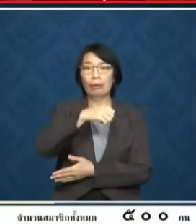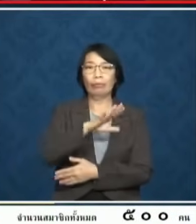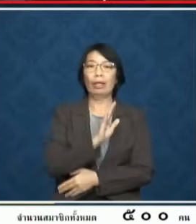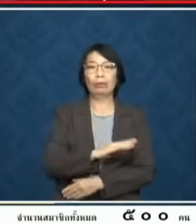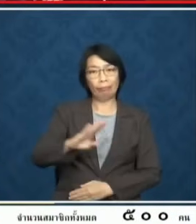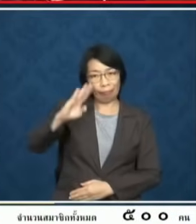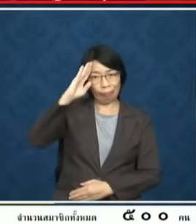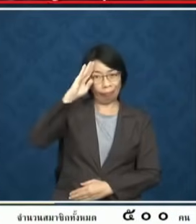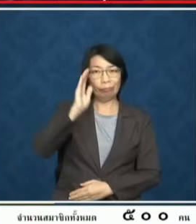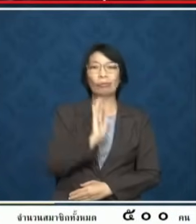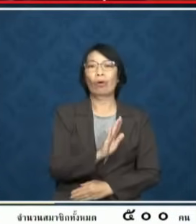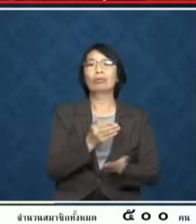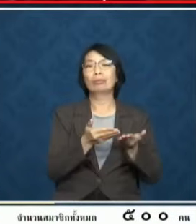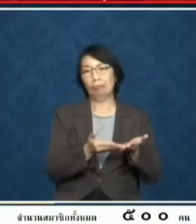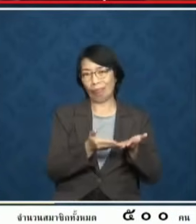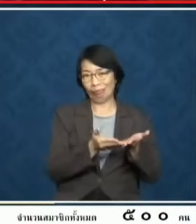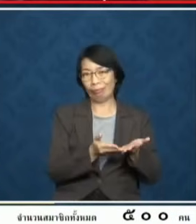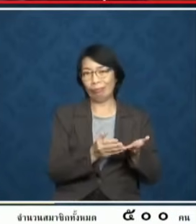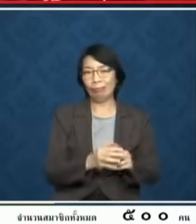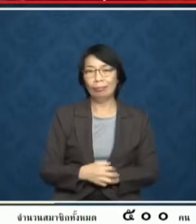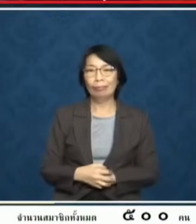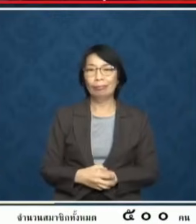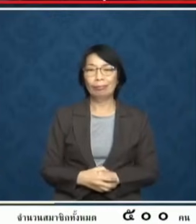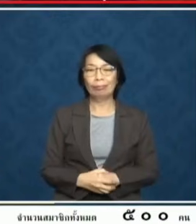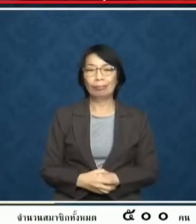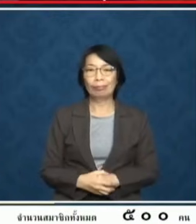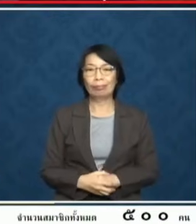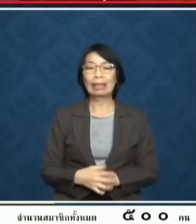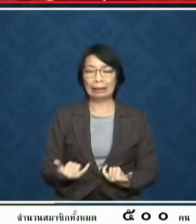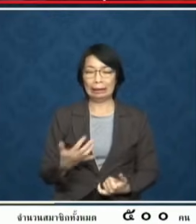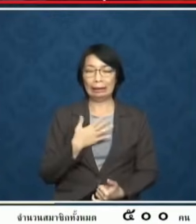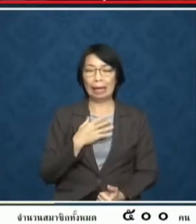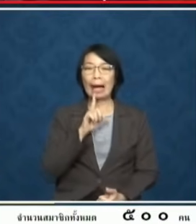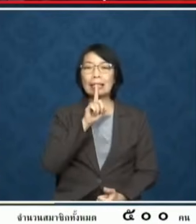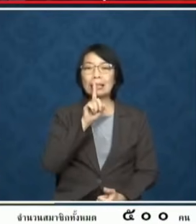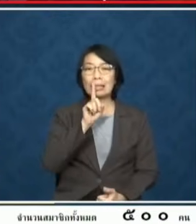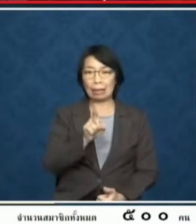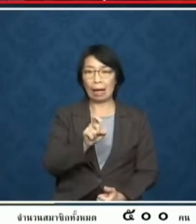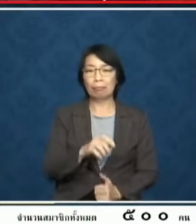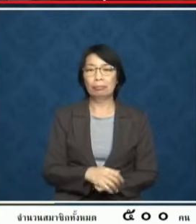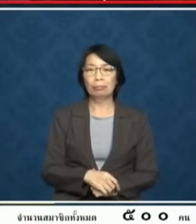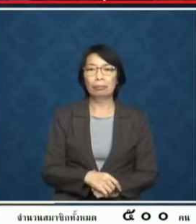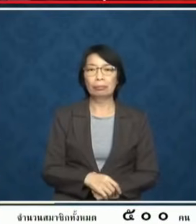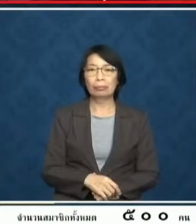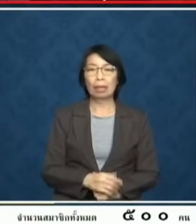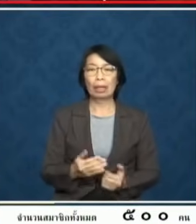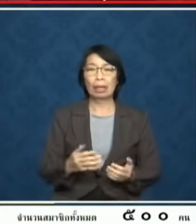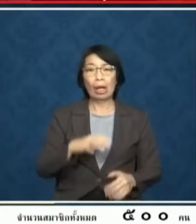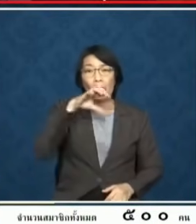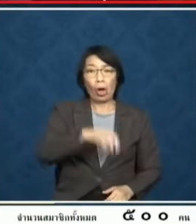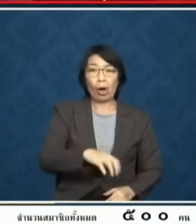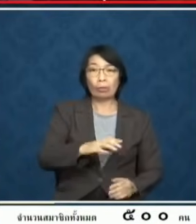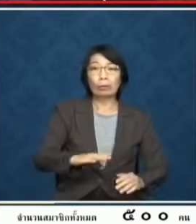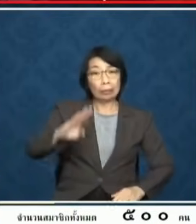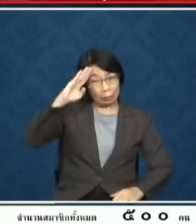สวัสดิการสัมปทานกองทัพเรือต้องถามค่ะว่ามีความจำเป็นกองทัพเรือมีความจำเป็น